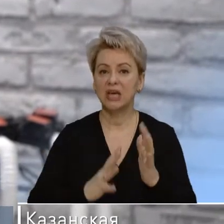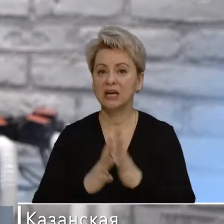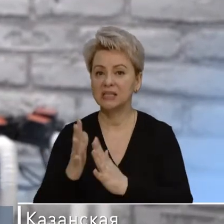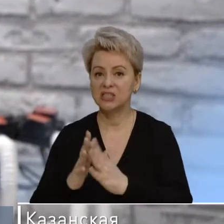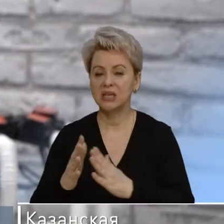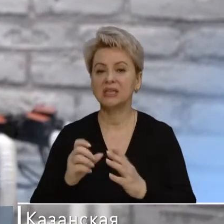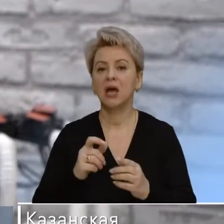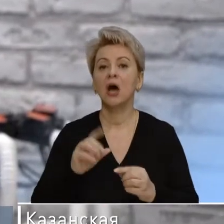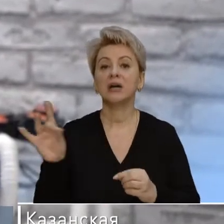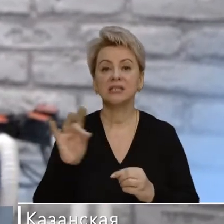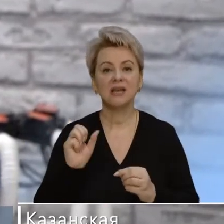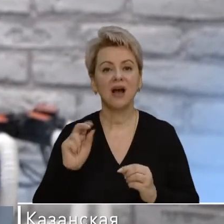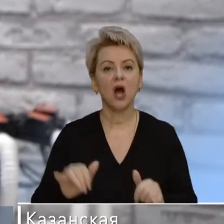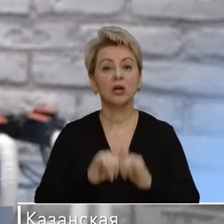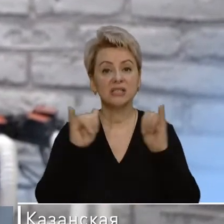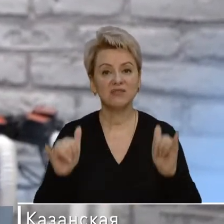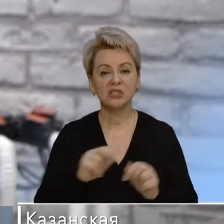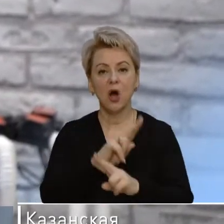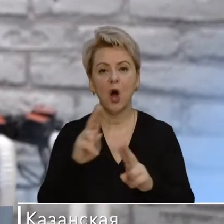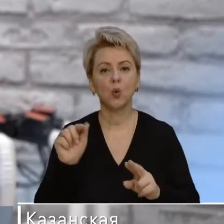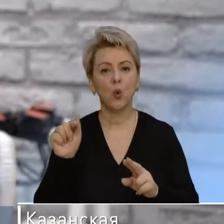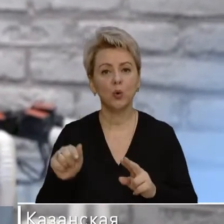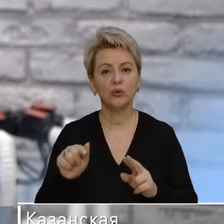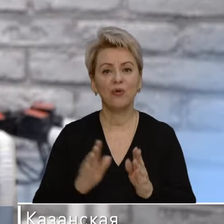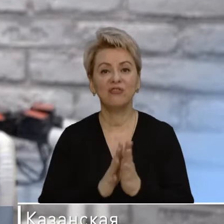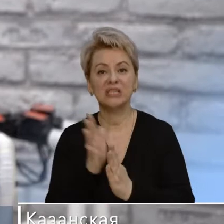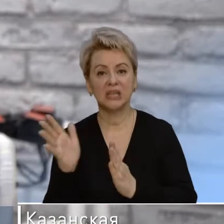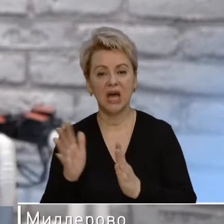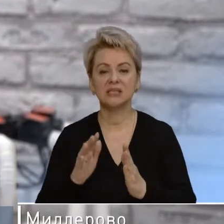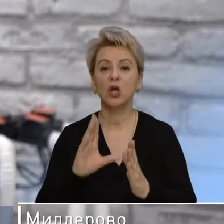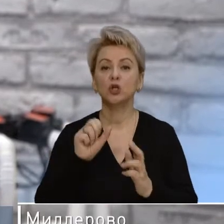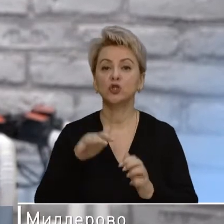и семян, о растениях, как они развиваются, какой у нее индекс вегетации.